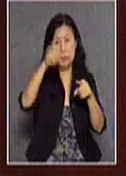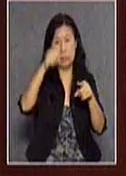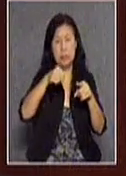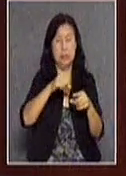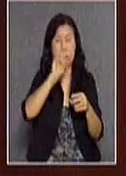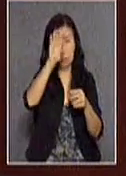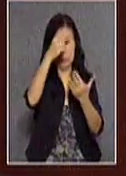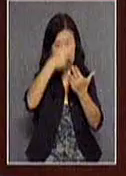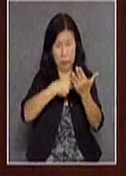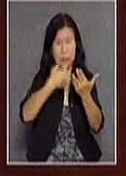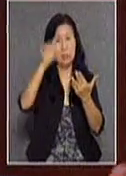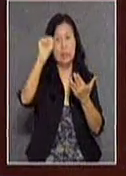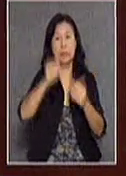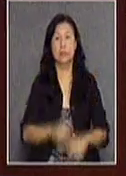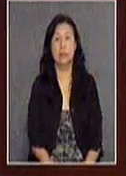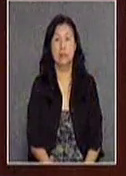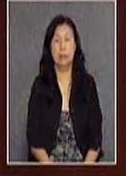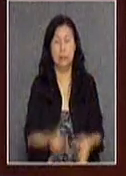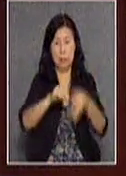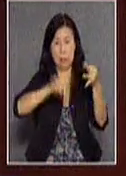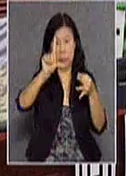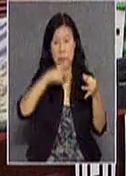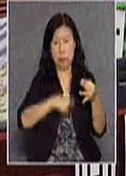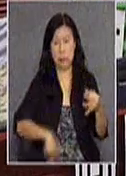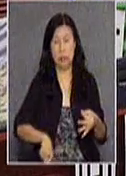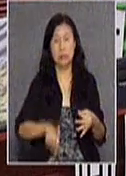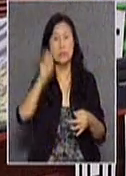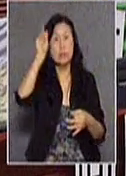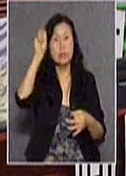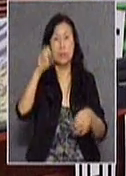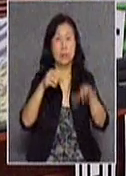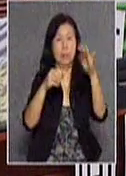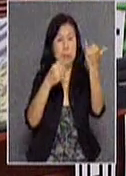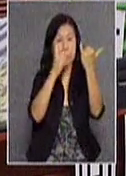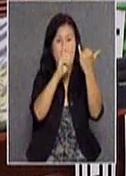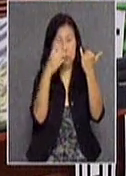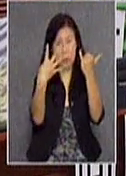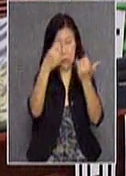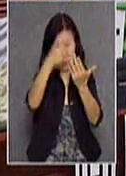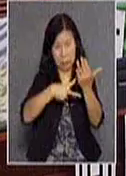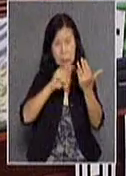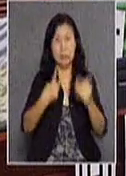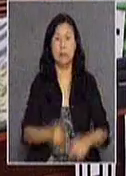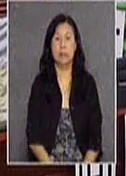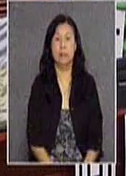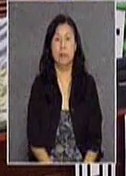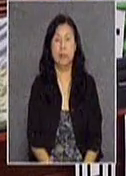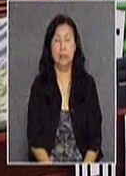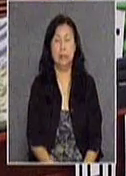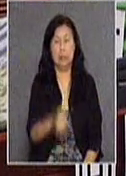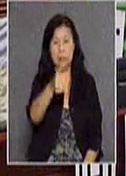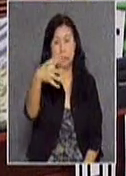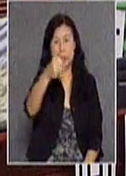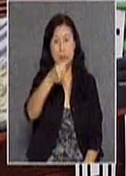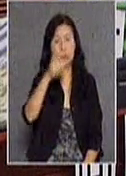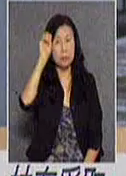布修正案被否決。梁國雄議員，現在請你動議第694項修正案。 多謝主席，我